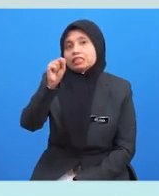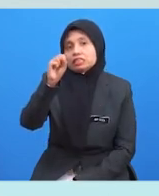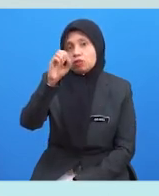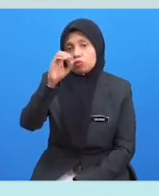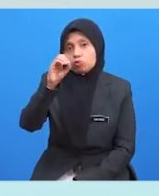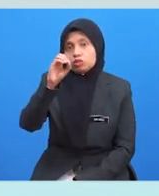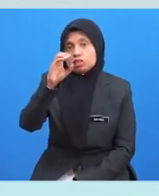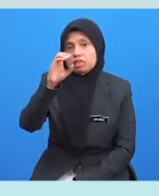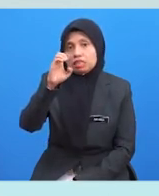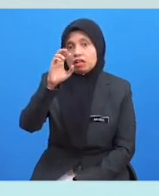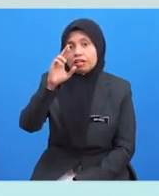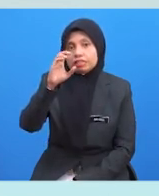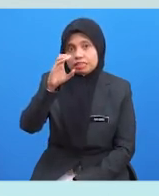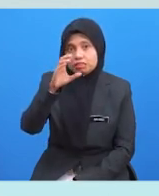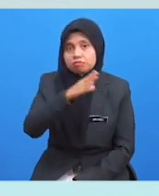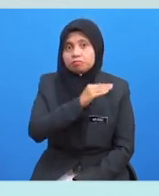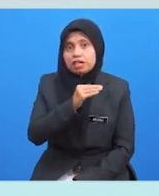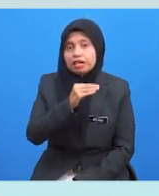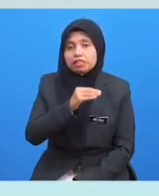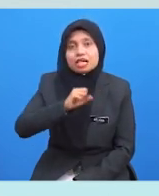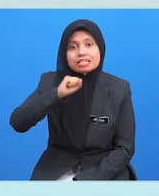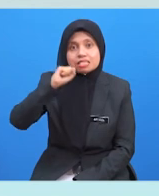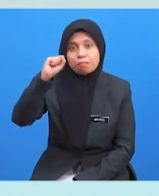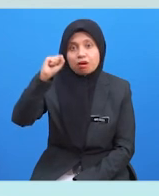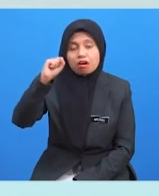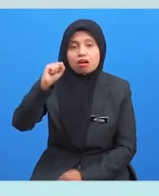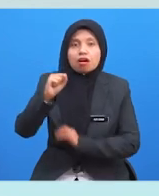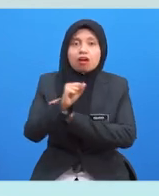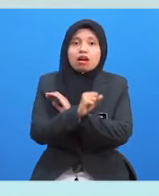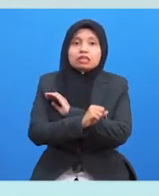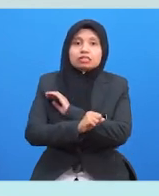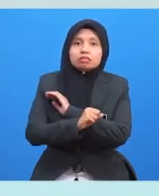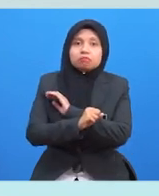SCORE, dan Sabah Development Corridor, SDC.